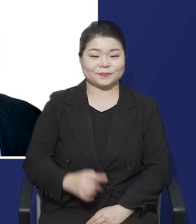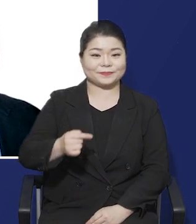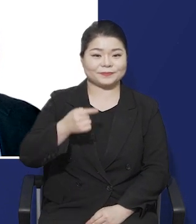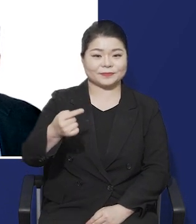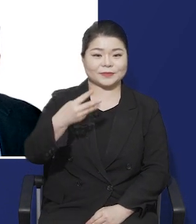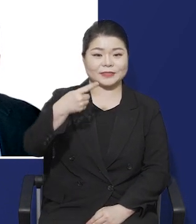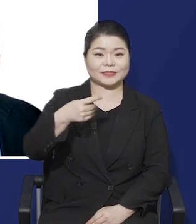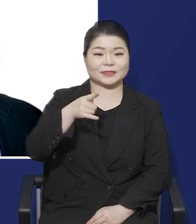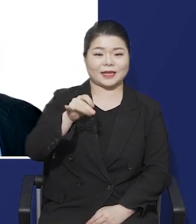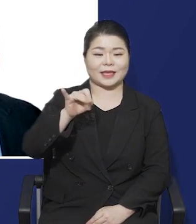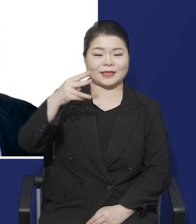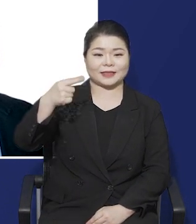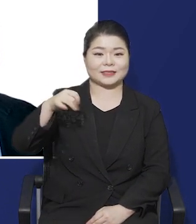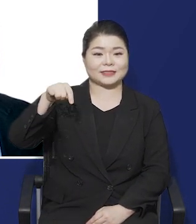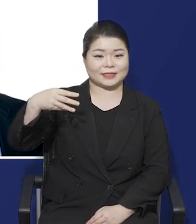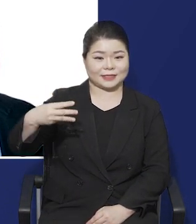다음은 트레이드 휠 사이트입니다.